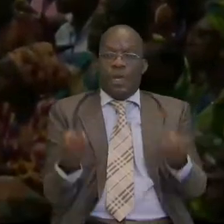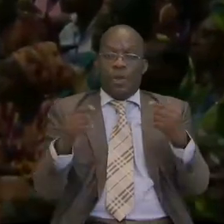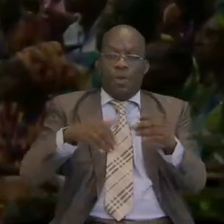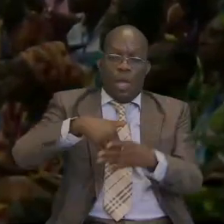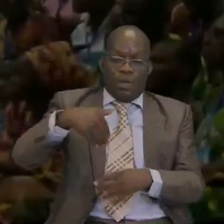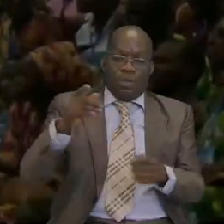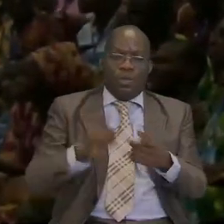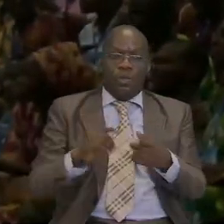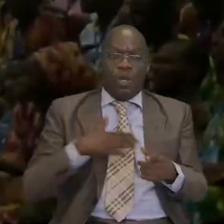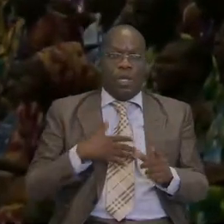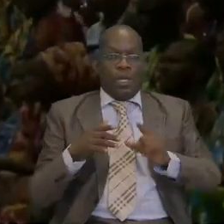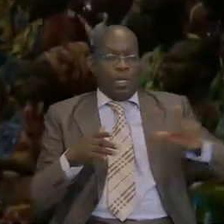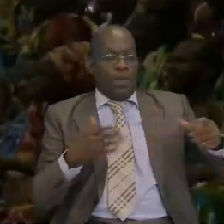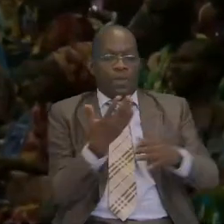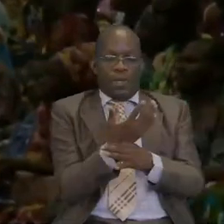sors et viens à ma gauche.